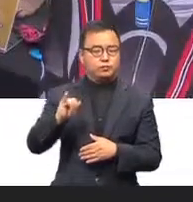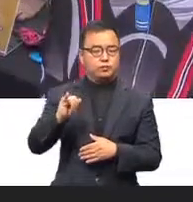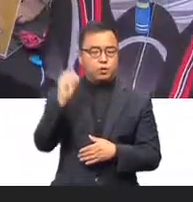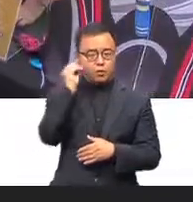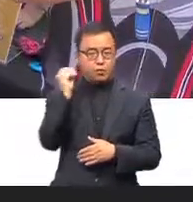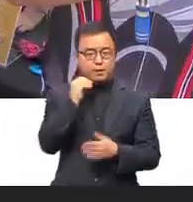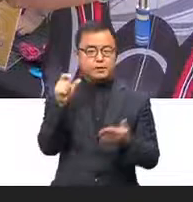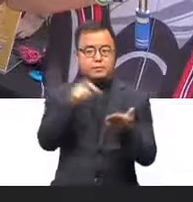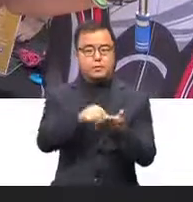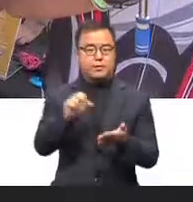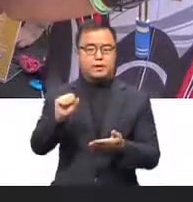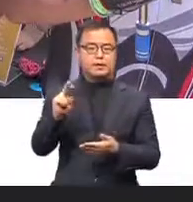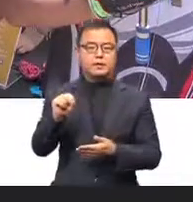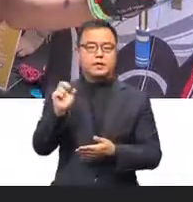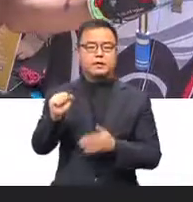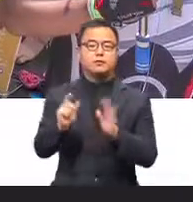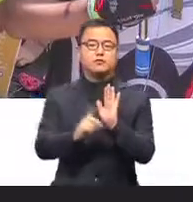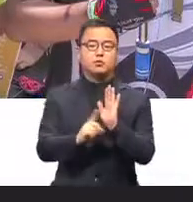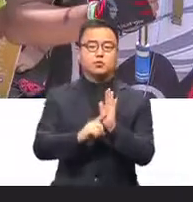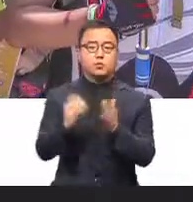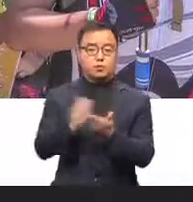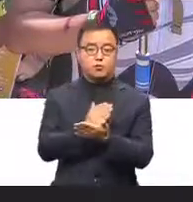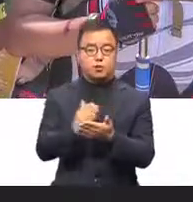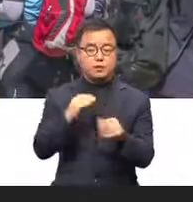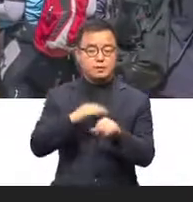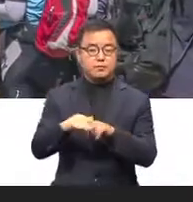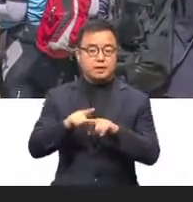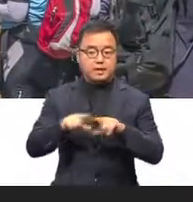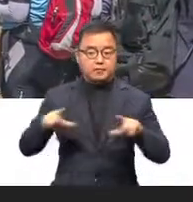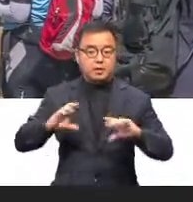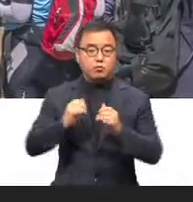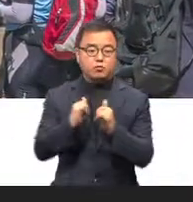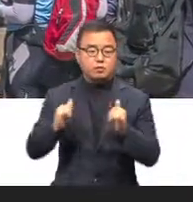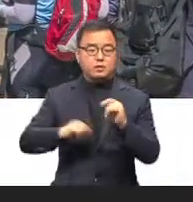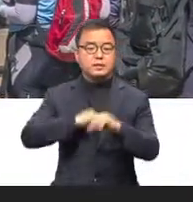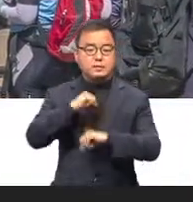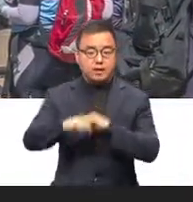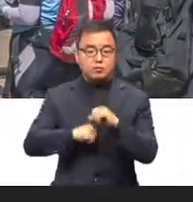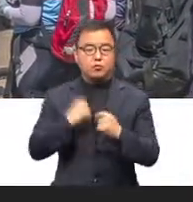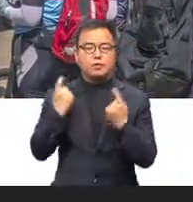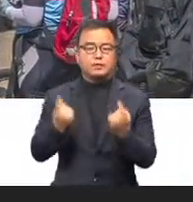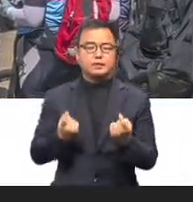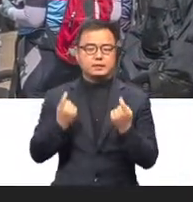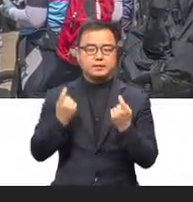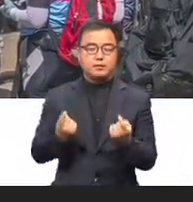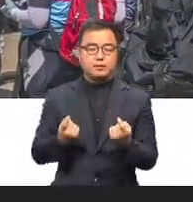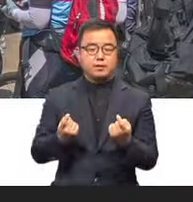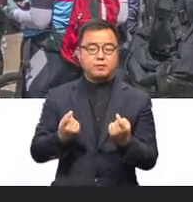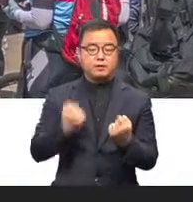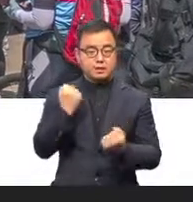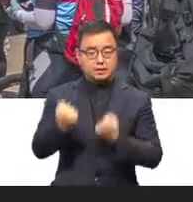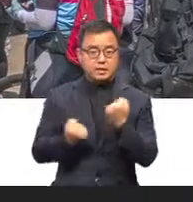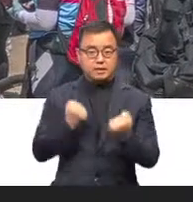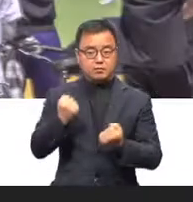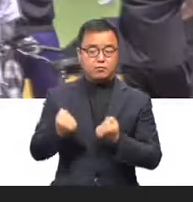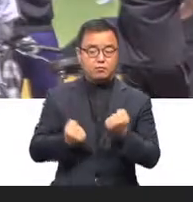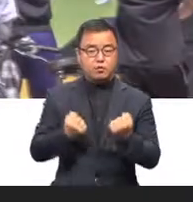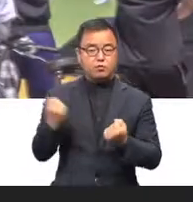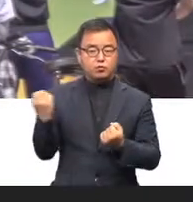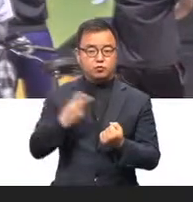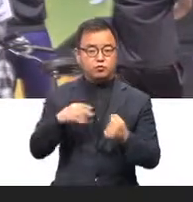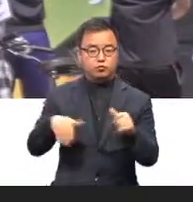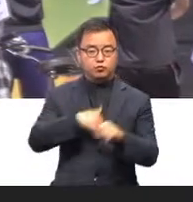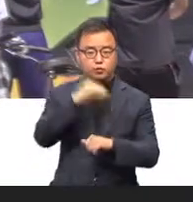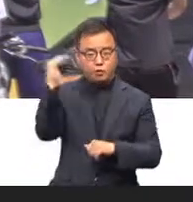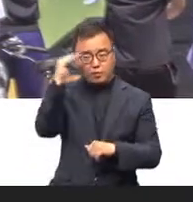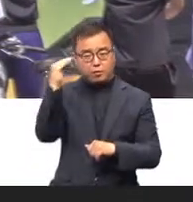통해서 공유하는 식으로 진행됩니다 예 일반 국민들이 연중 자유롭게 자전거 여행 길 과 더불어서 주변에 먹거리 볼거리